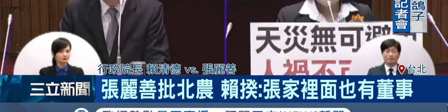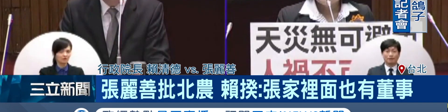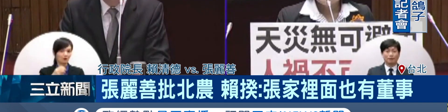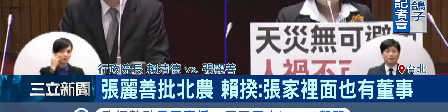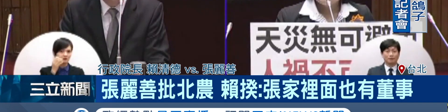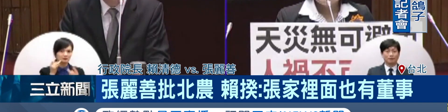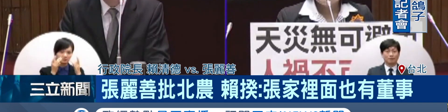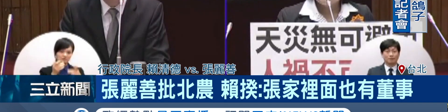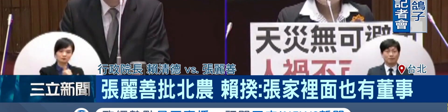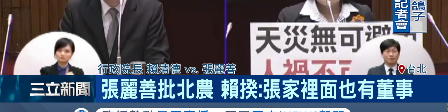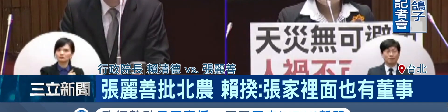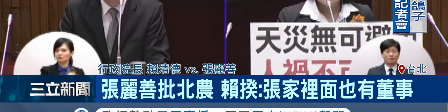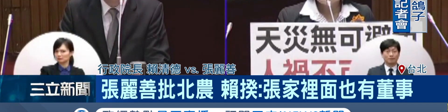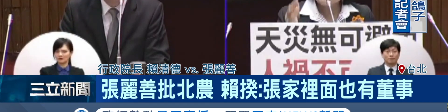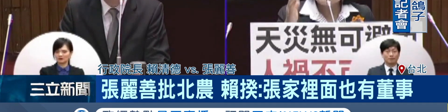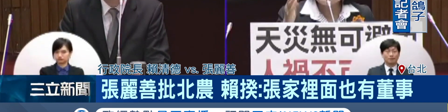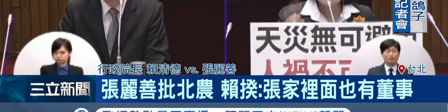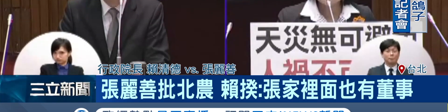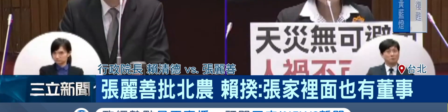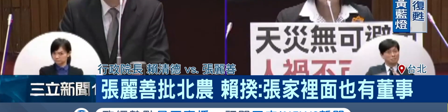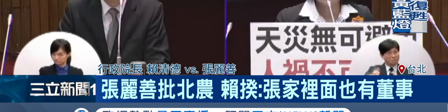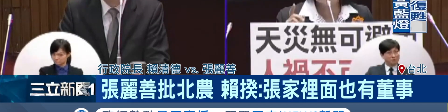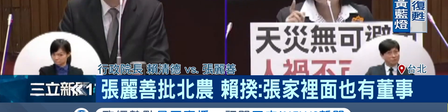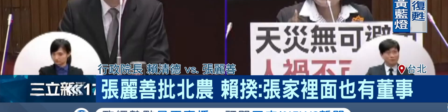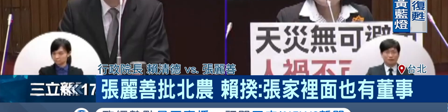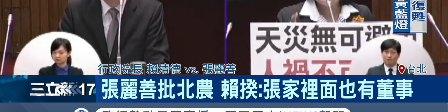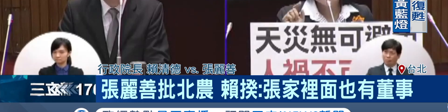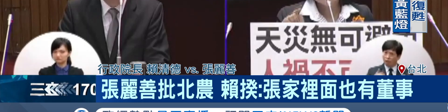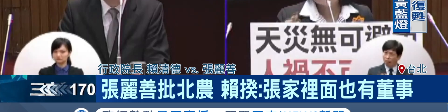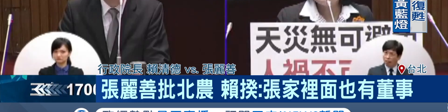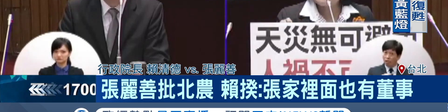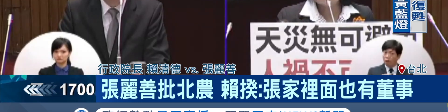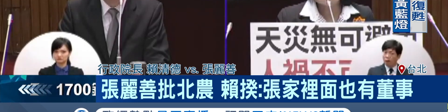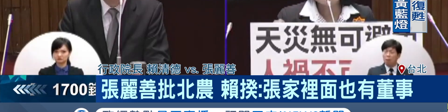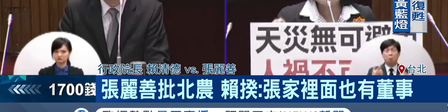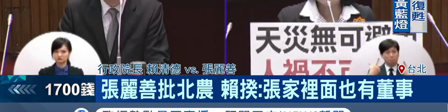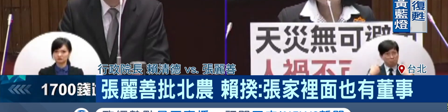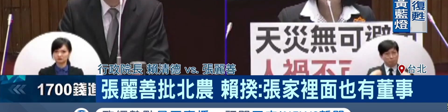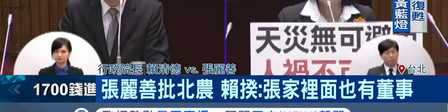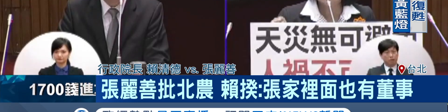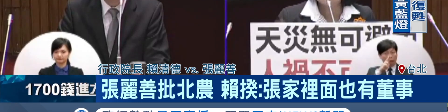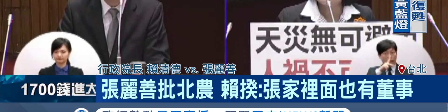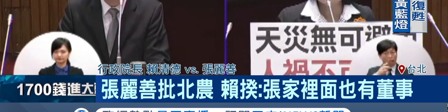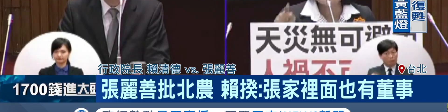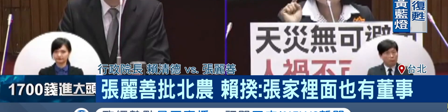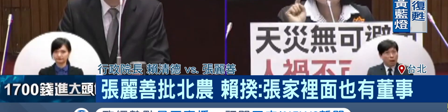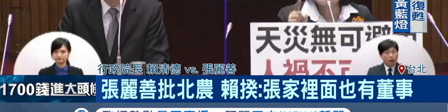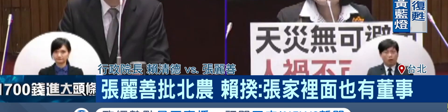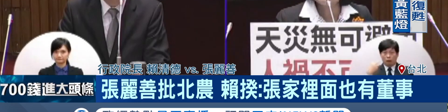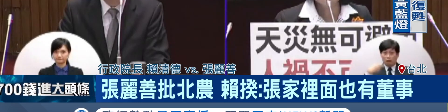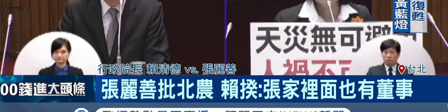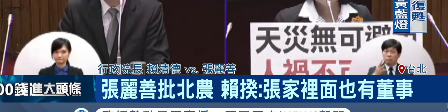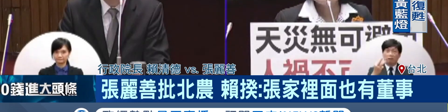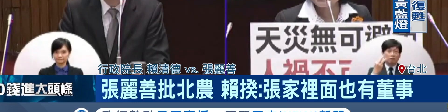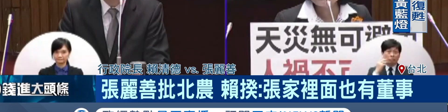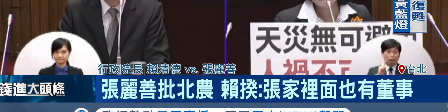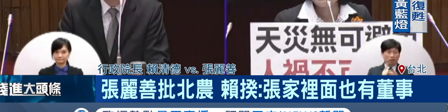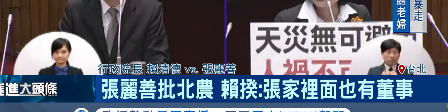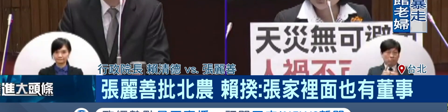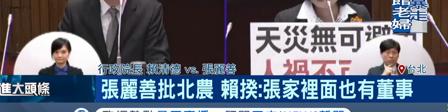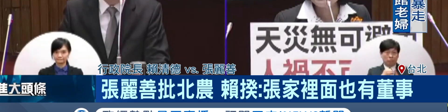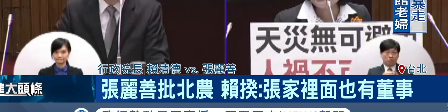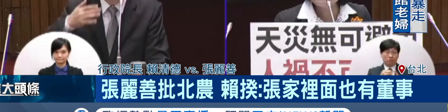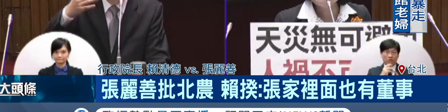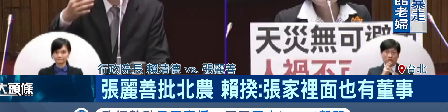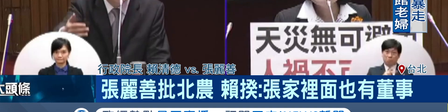公司，这样嘛不公平呢？看不 院长，你今天怎么会把本来发生错误的事情，再用政治情